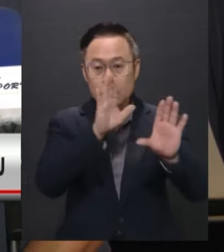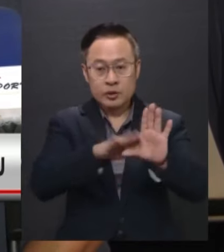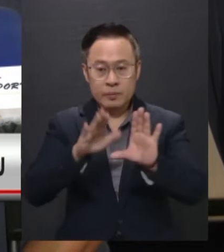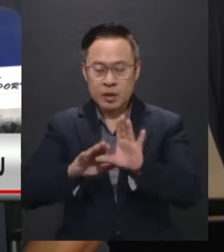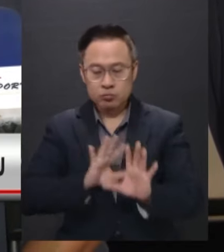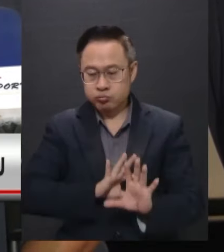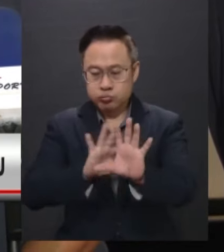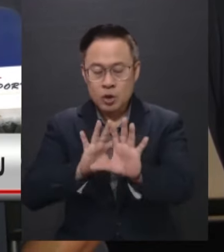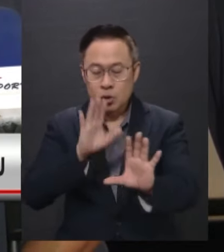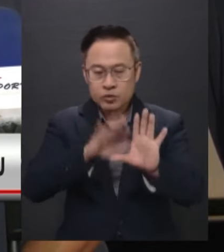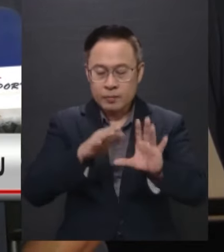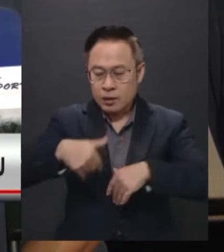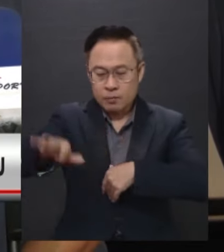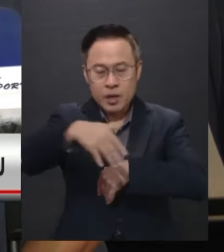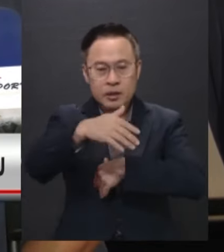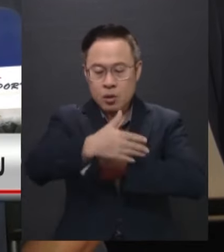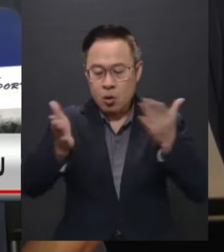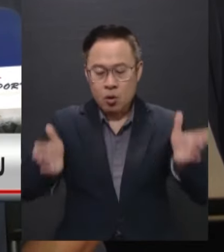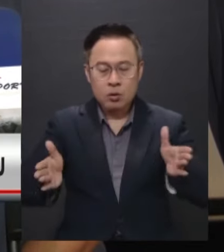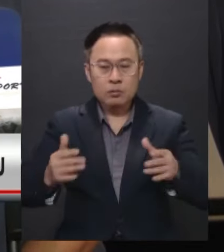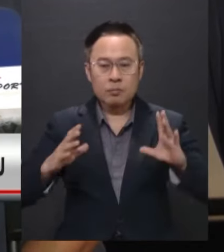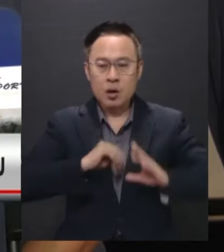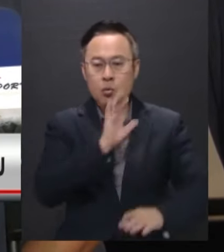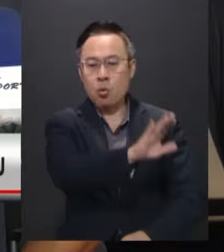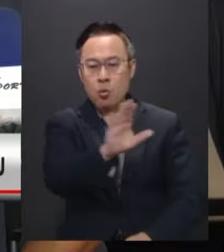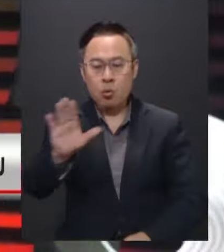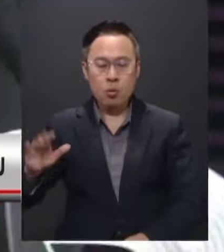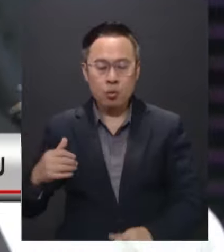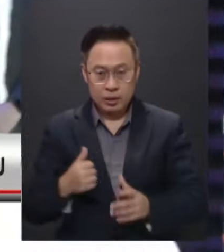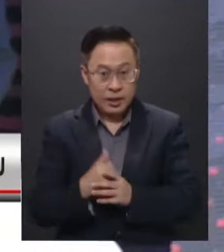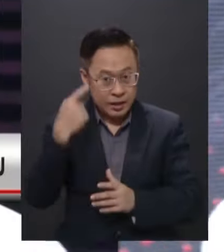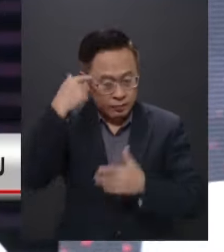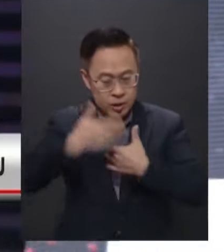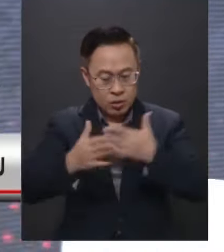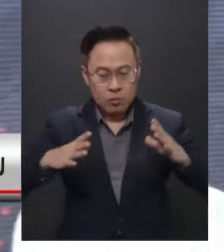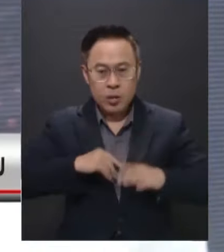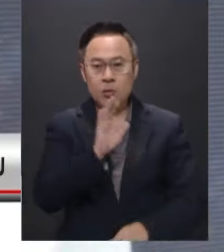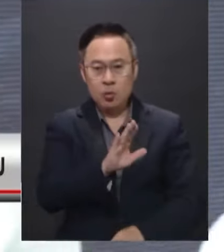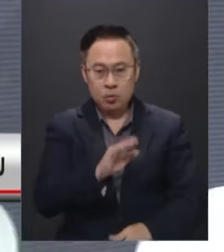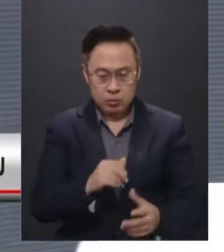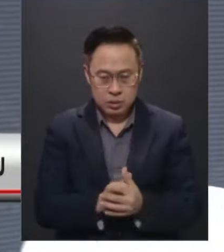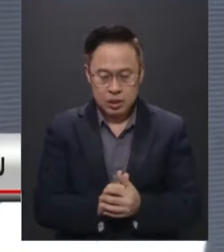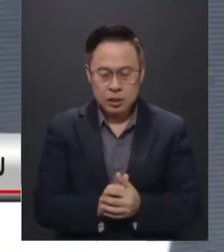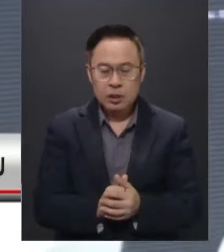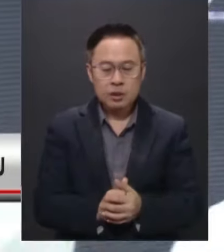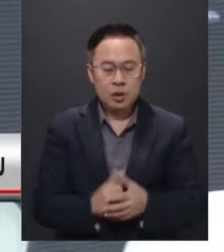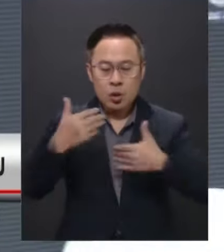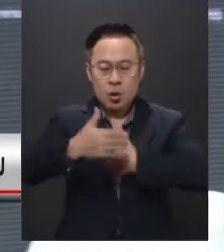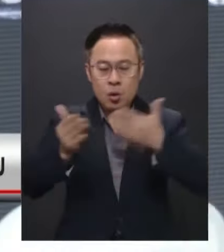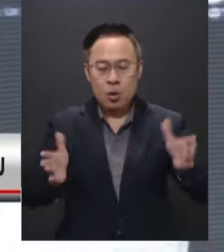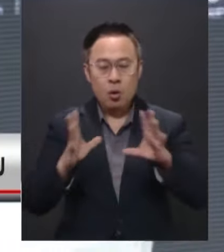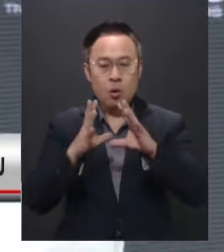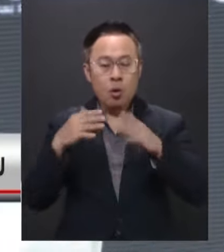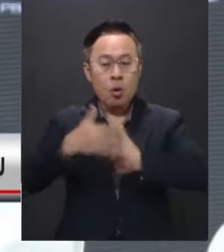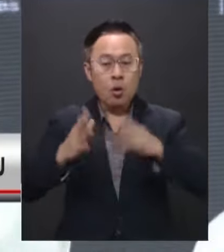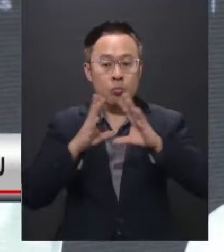ะ ผู้สมัครเนี่ยก็จะต้องแยกออกมาจะมีห้องรับรองสำหรับผู้สมัครอีกทีนึงซึ่งไม่มีการถ่ายทอดให้สาธารณชนได้ช